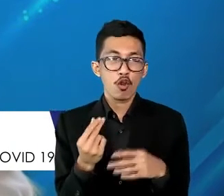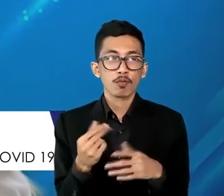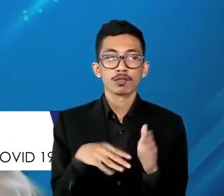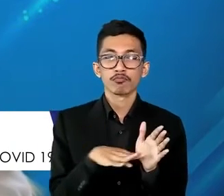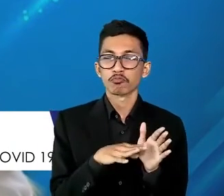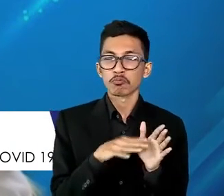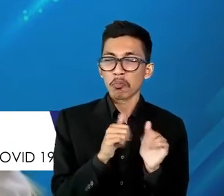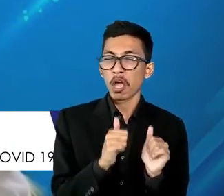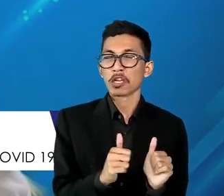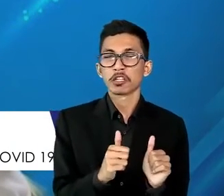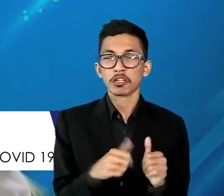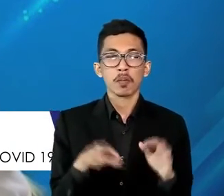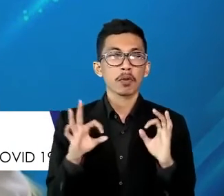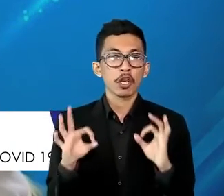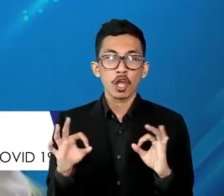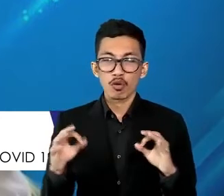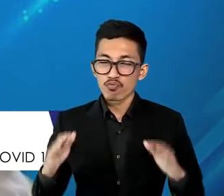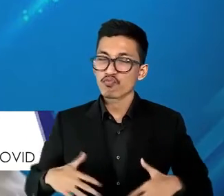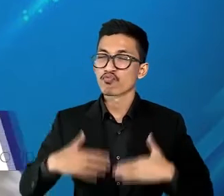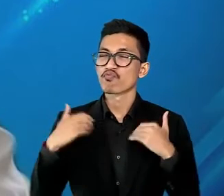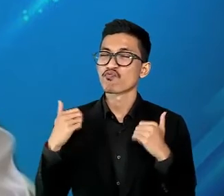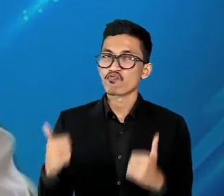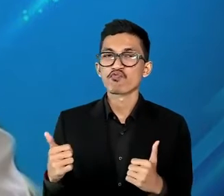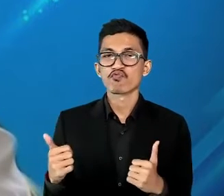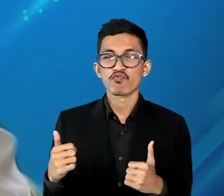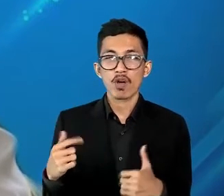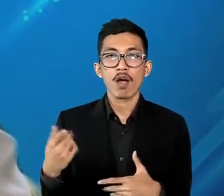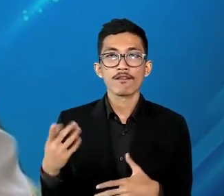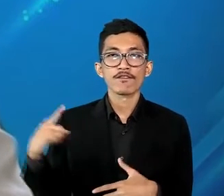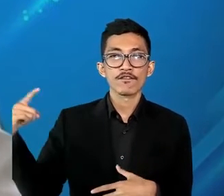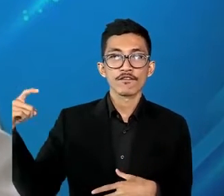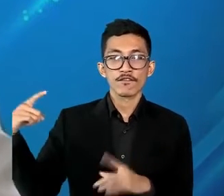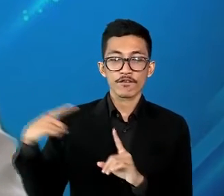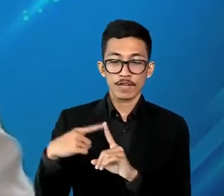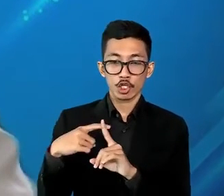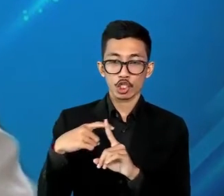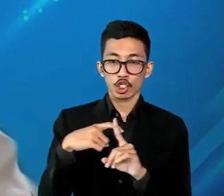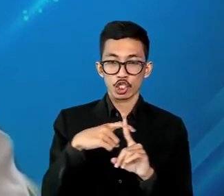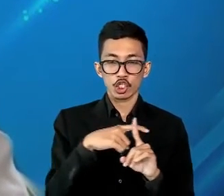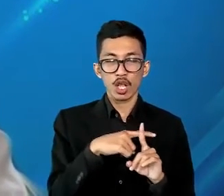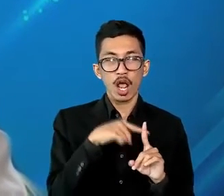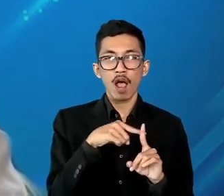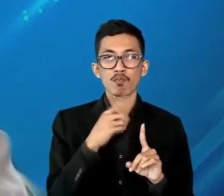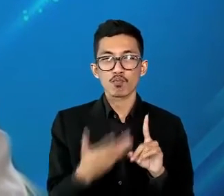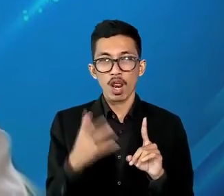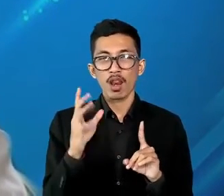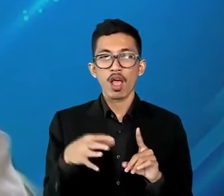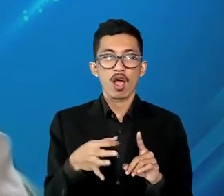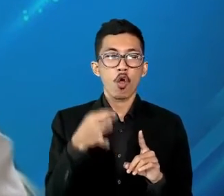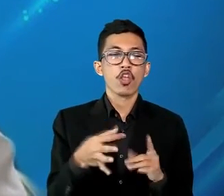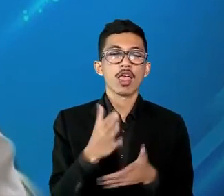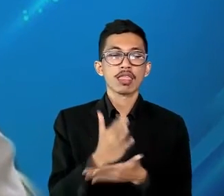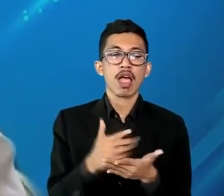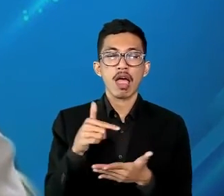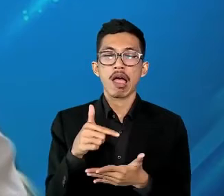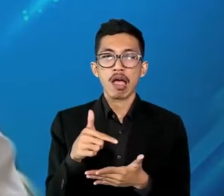mungkin pendidikannya juga cukup baik, dan virusnya mungkin masih di tengah-tengah kota seperti itu.